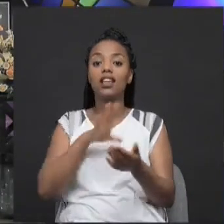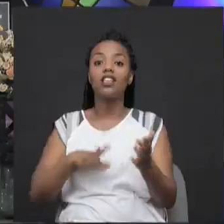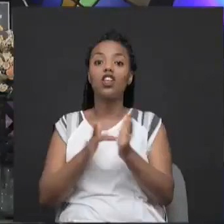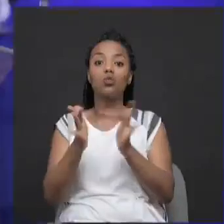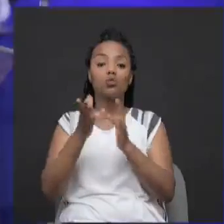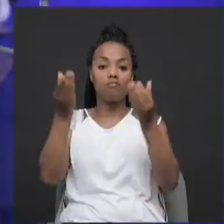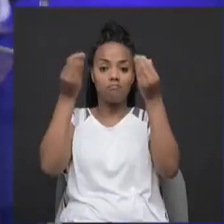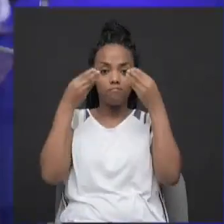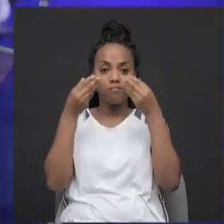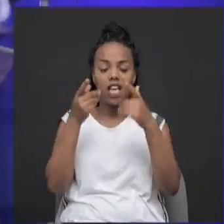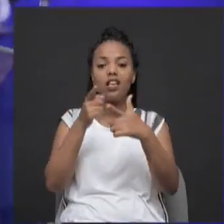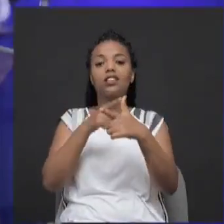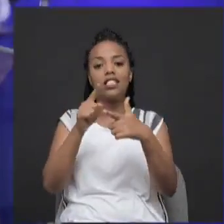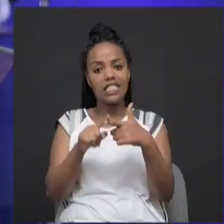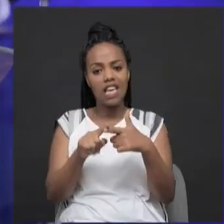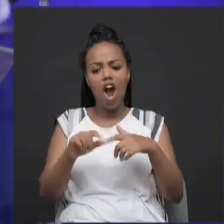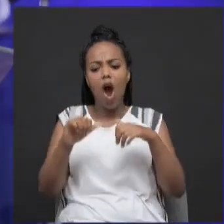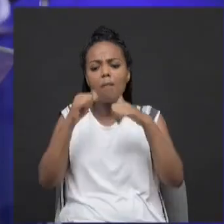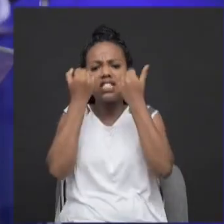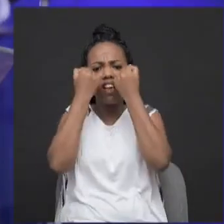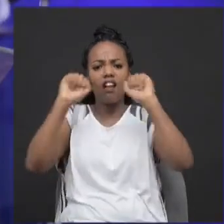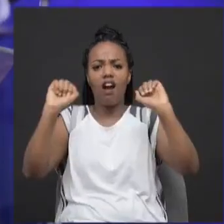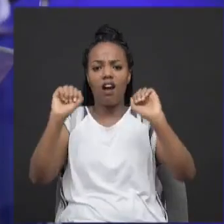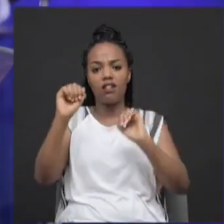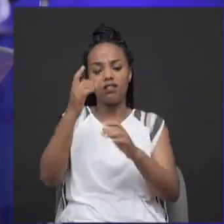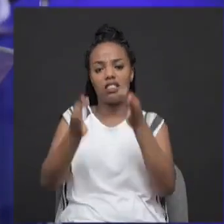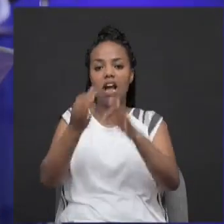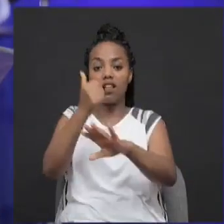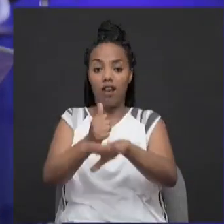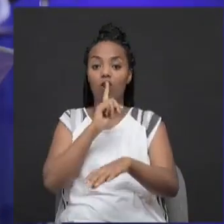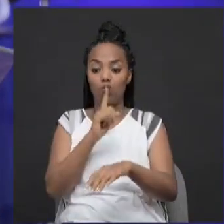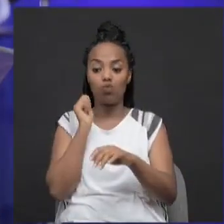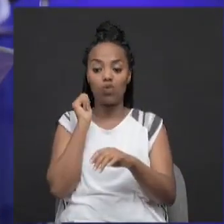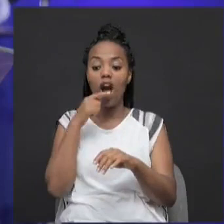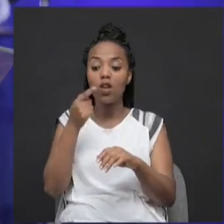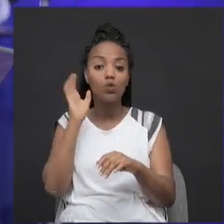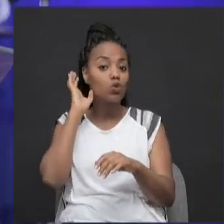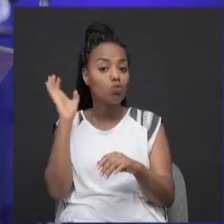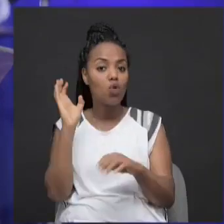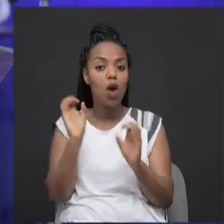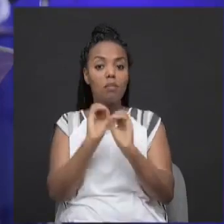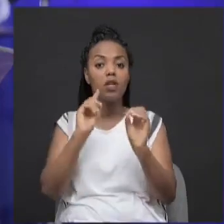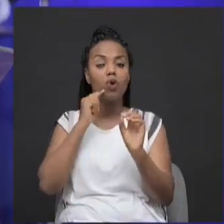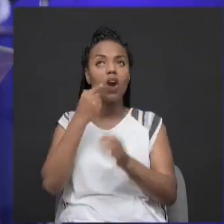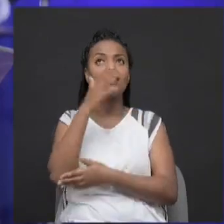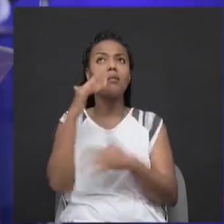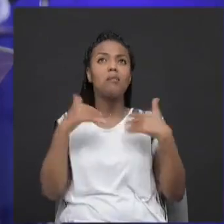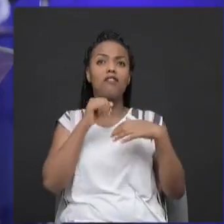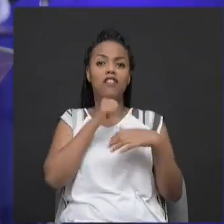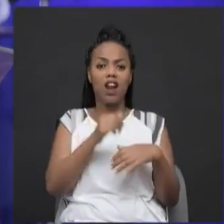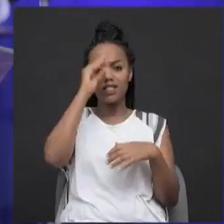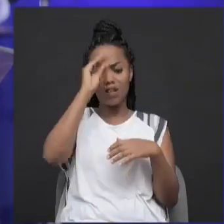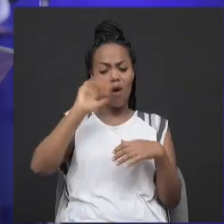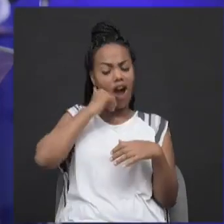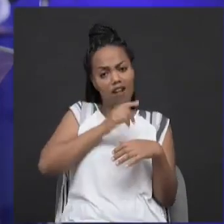ሲያስተምረን እንግዲህ አመጸኛው ዳኛ አለው ያለውን ስሙ። ምንም እንኳን እግዚአብሔርን ባልፈራ ሰውንም